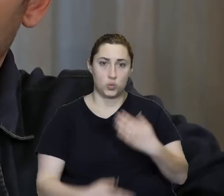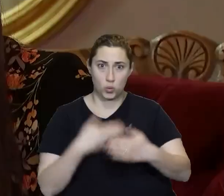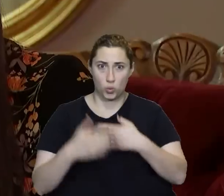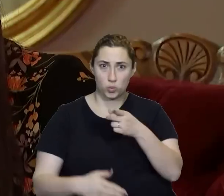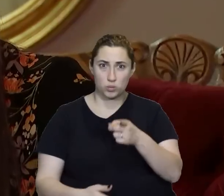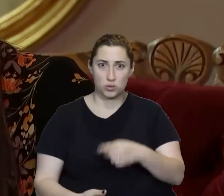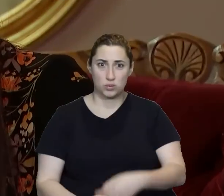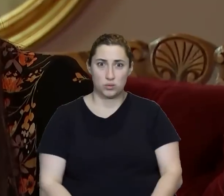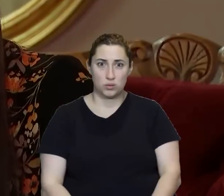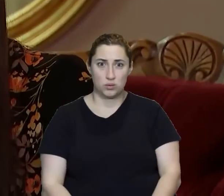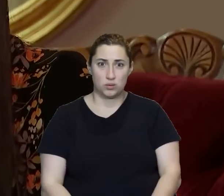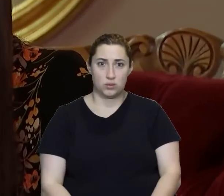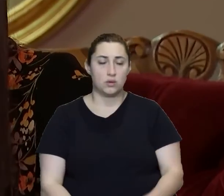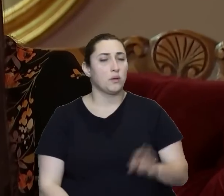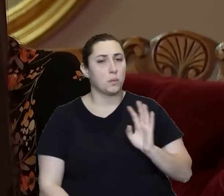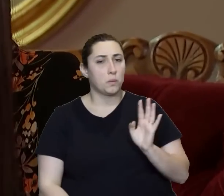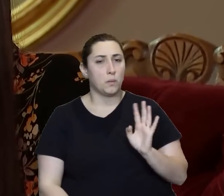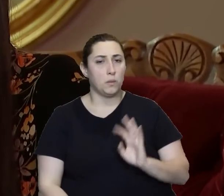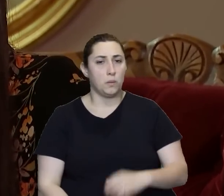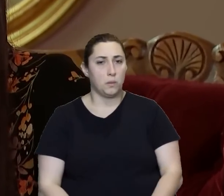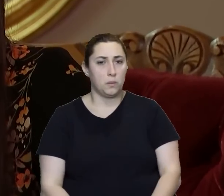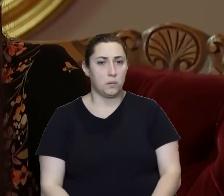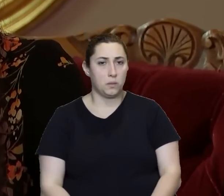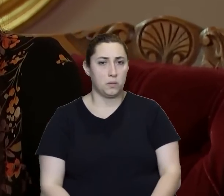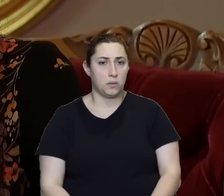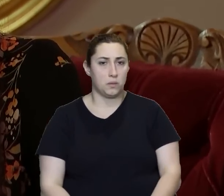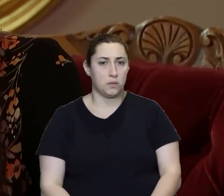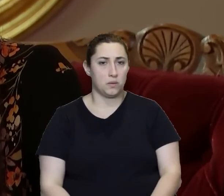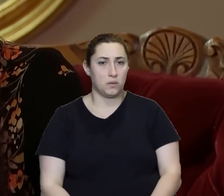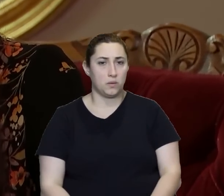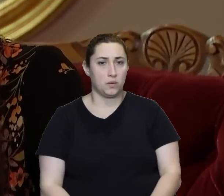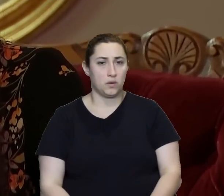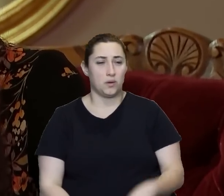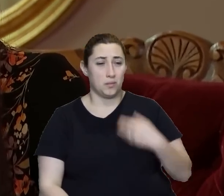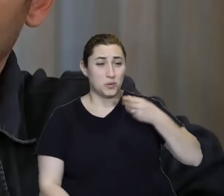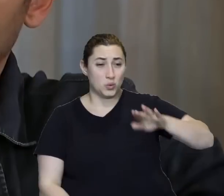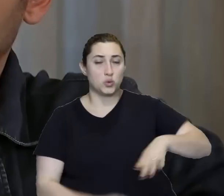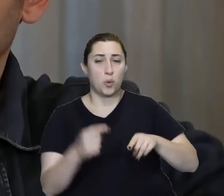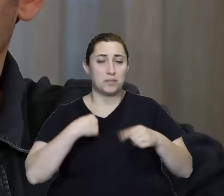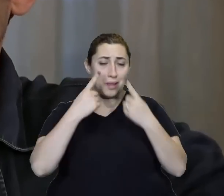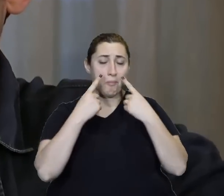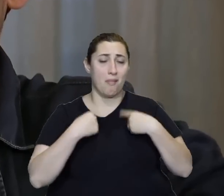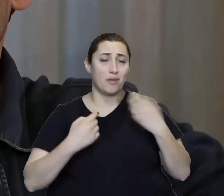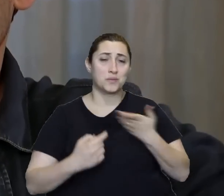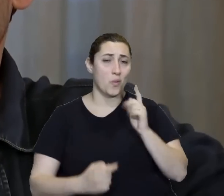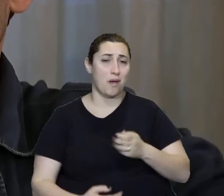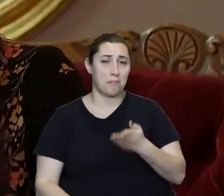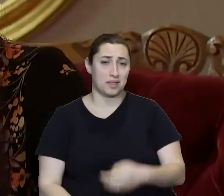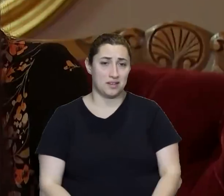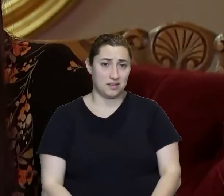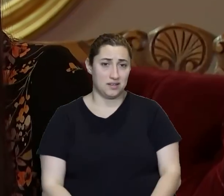Yoruldun mu? Küçükken az nazımızı çekmedi bizim.